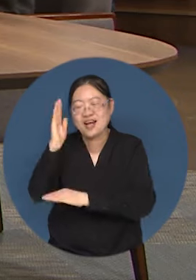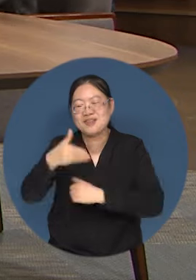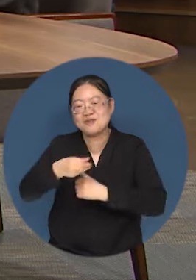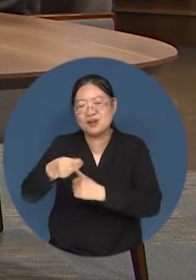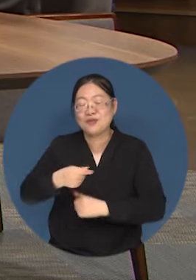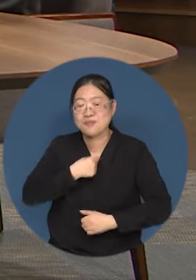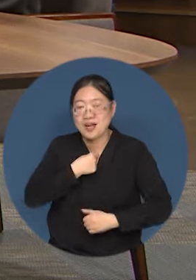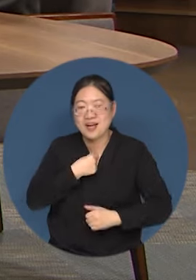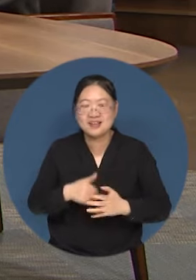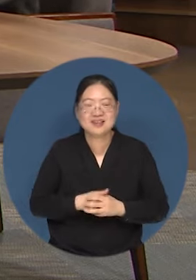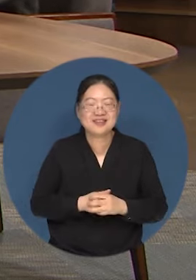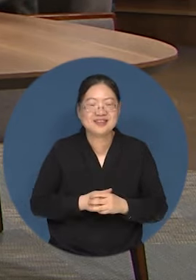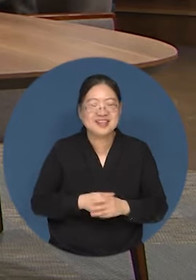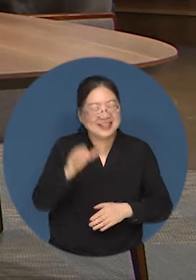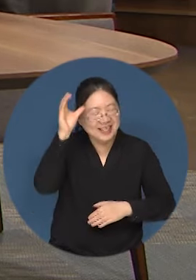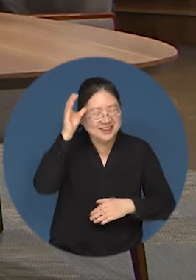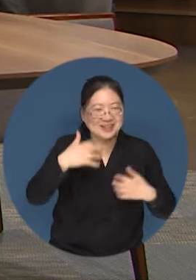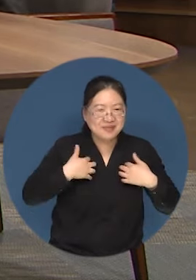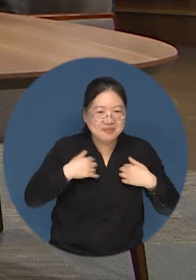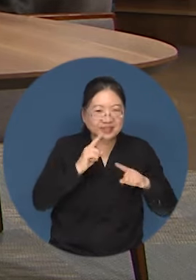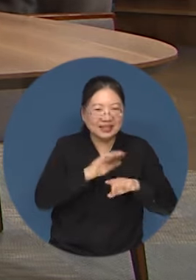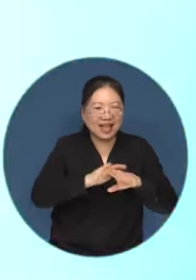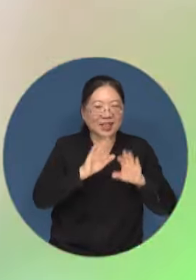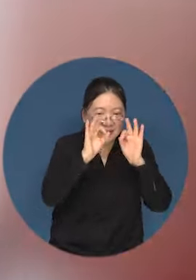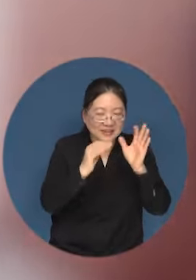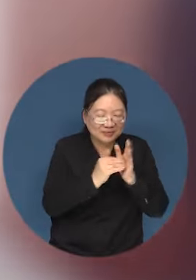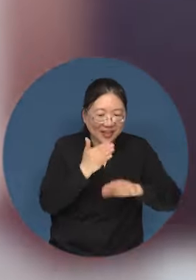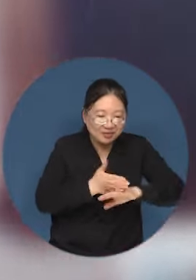오늘 재미있는 말씀 잘 들었습니다. 고맙습니다. 감사합니다.